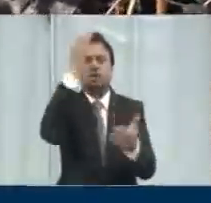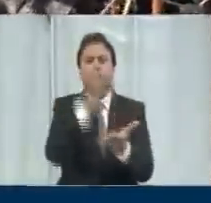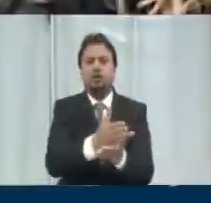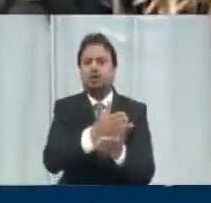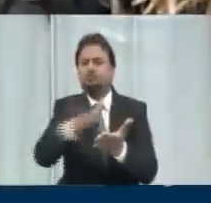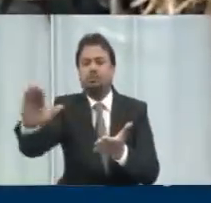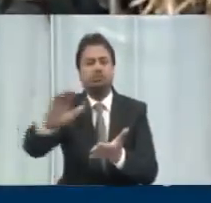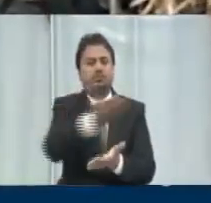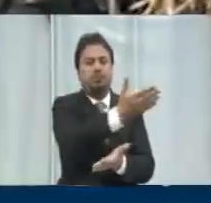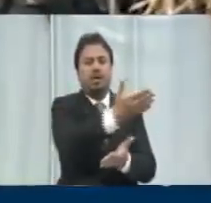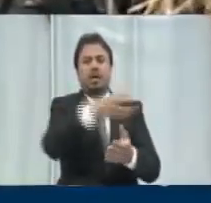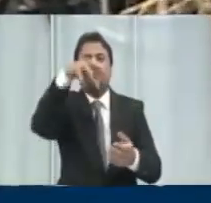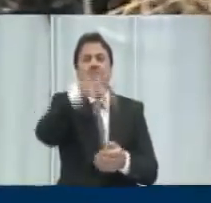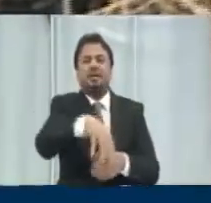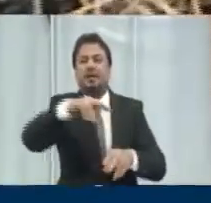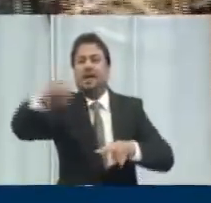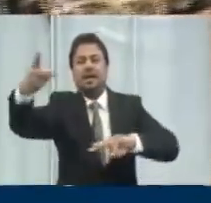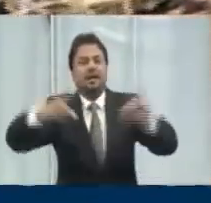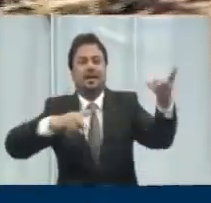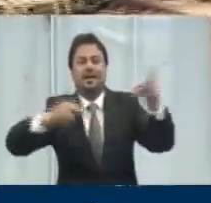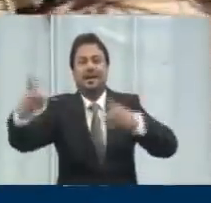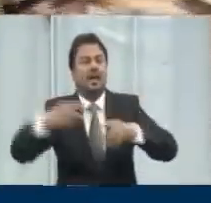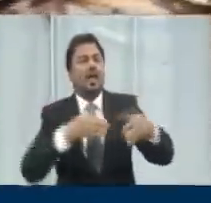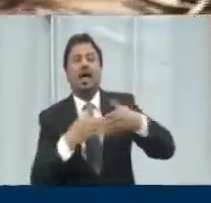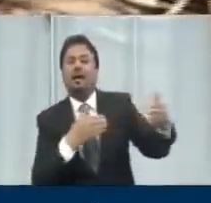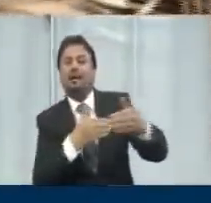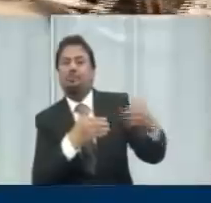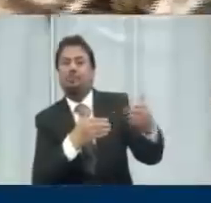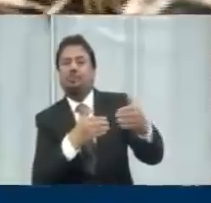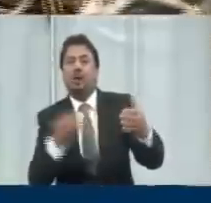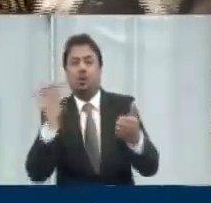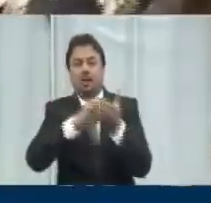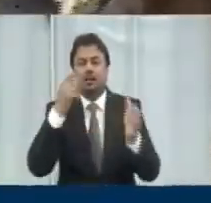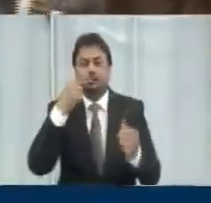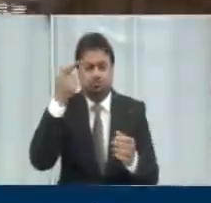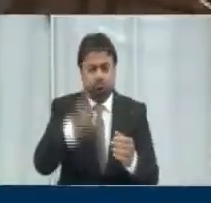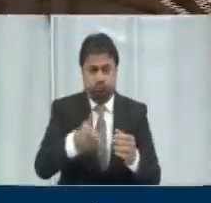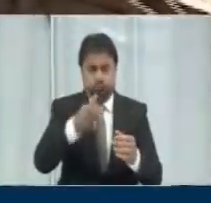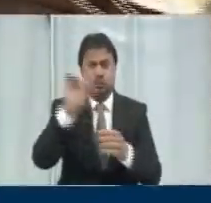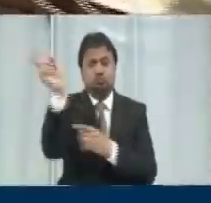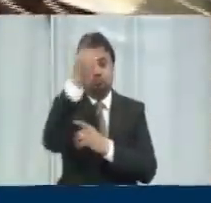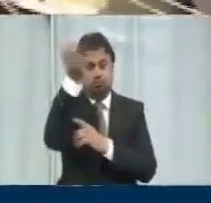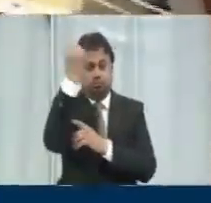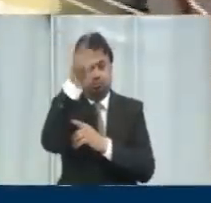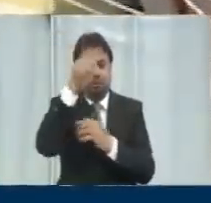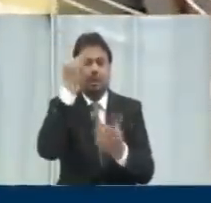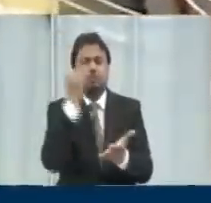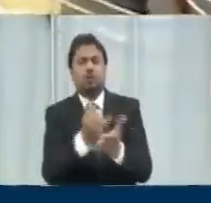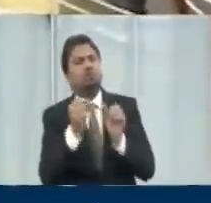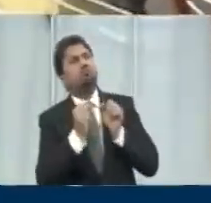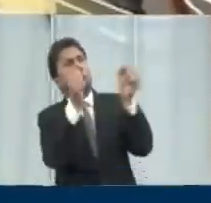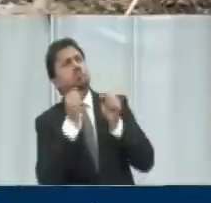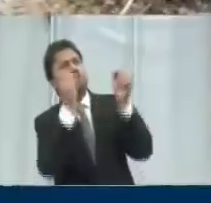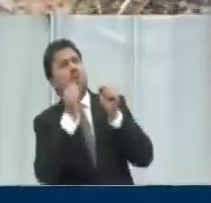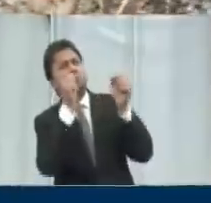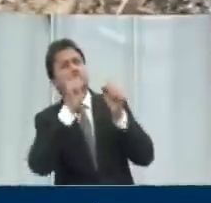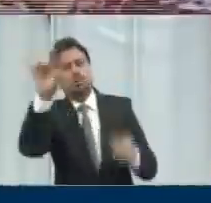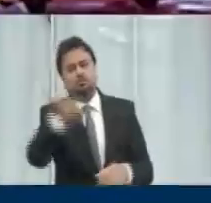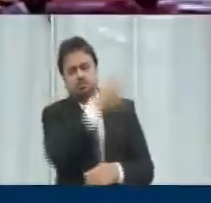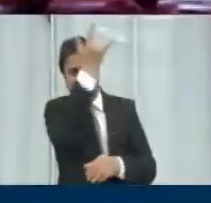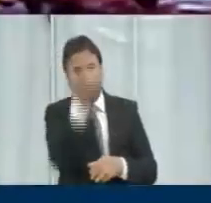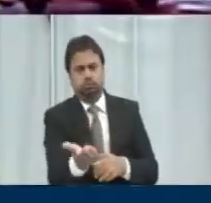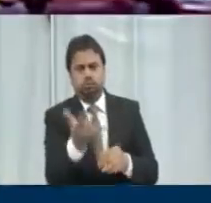لنفس الطائرة في مناطق أخرى قريبة، ما يدل على أنه هذه الطائرة تم إسقاطها في هذا المكان،